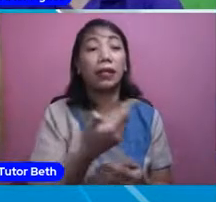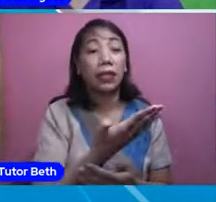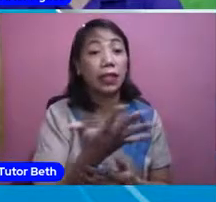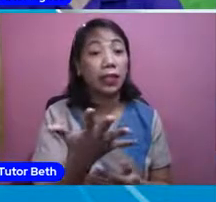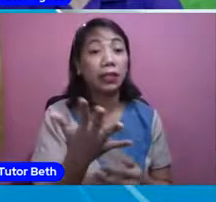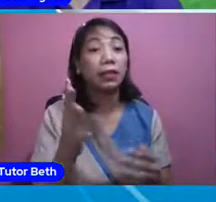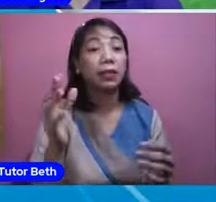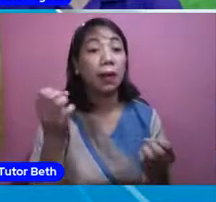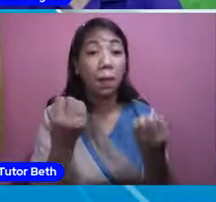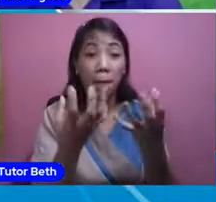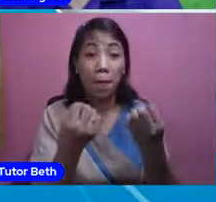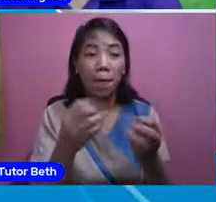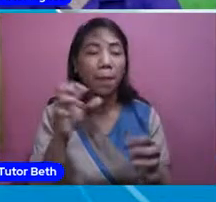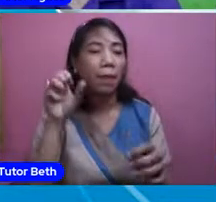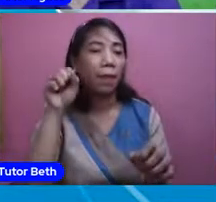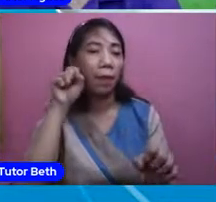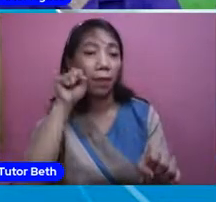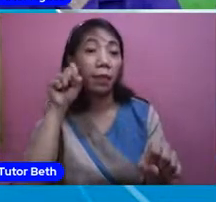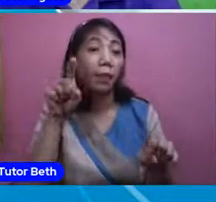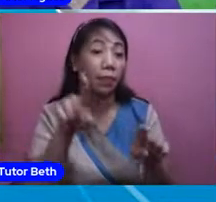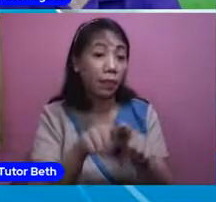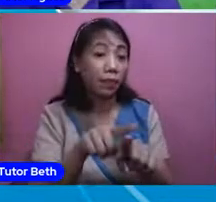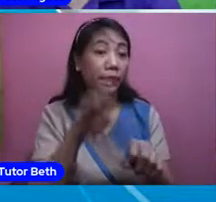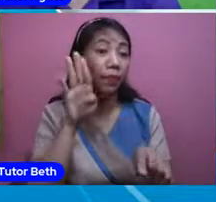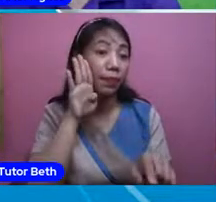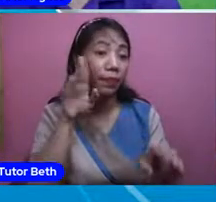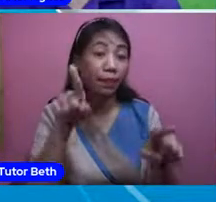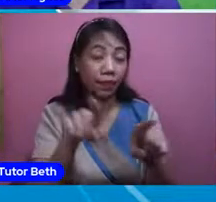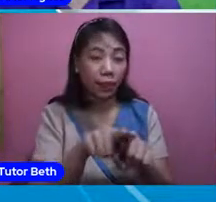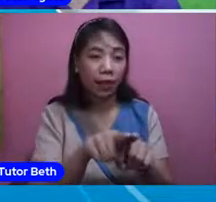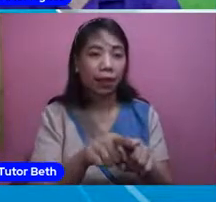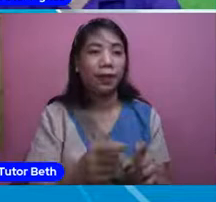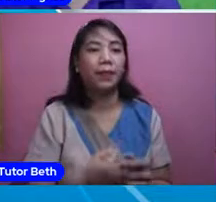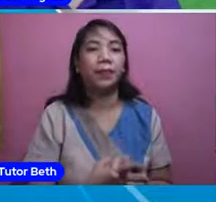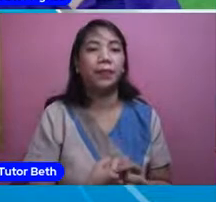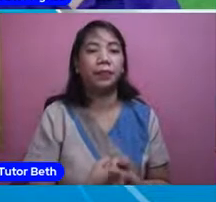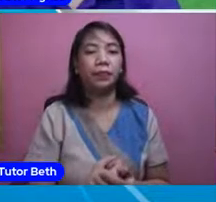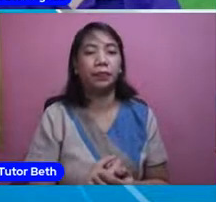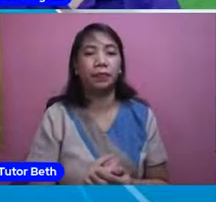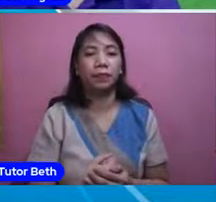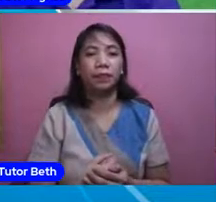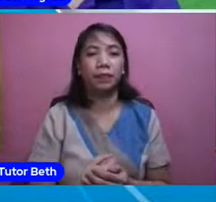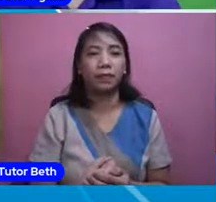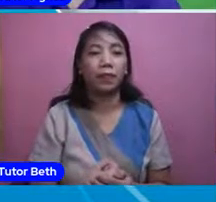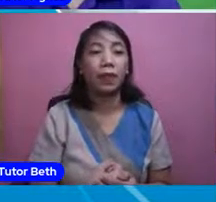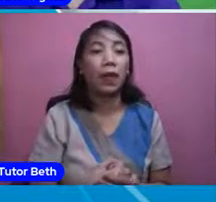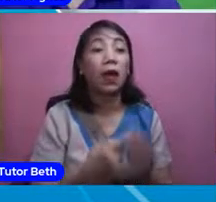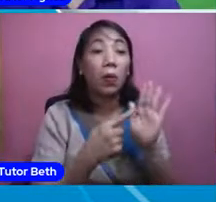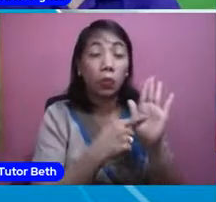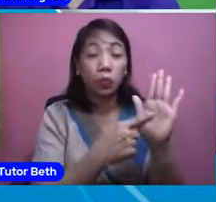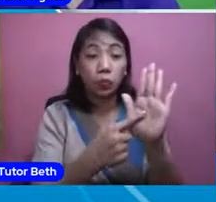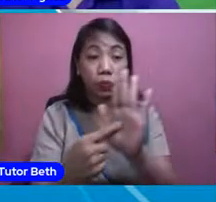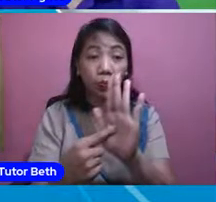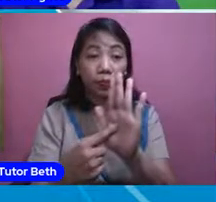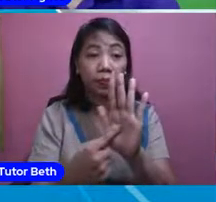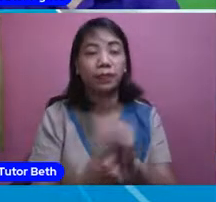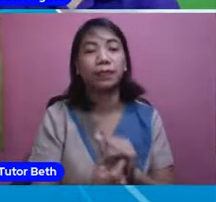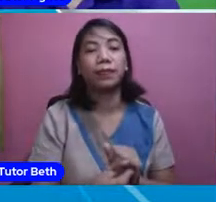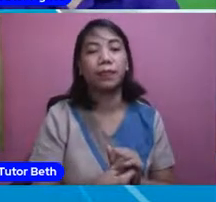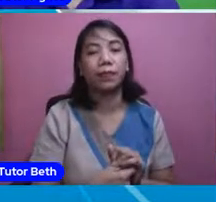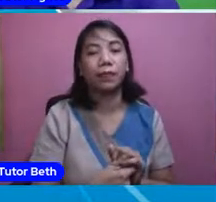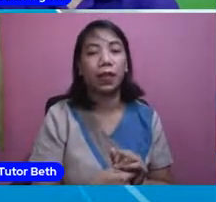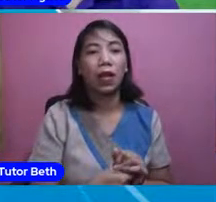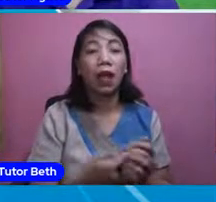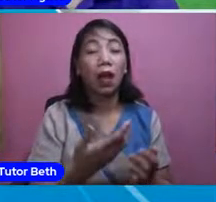masayang-masaya ang magulang ni Alvin sa kanilang magkakapatid. So pinapakita lang po dito na kung